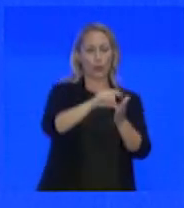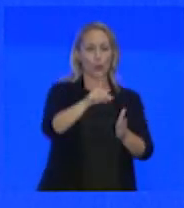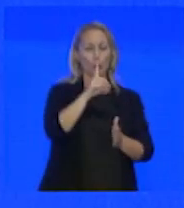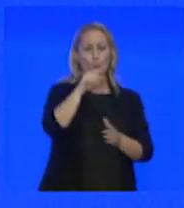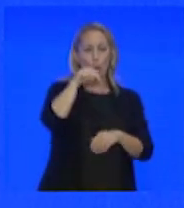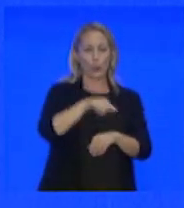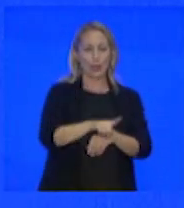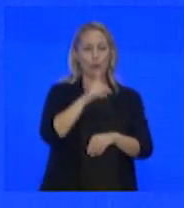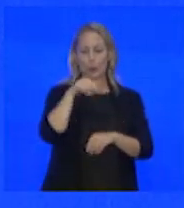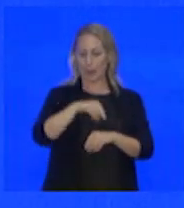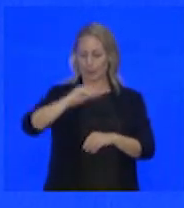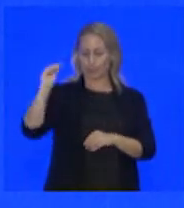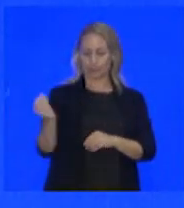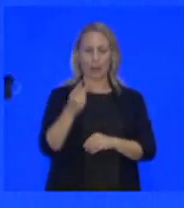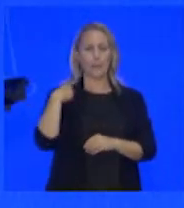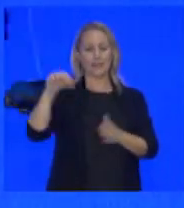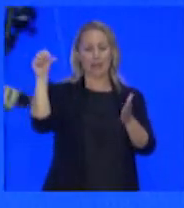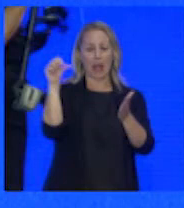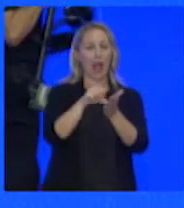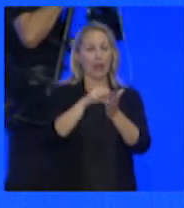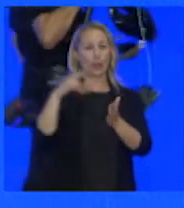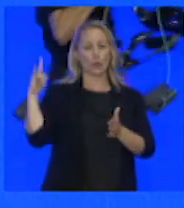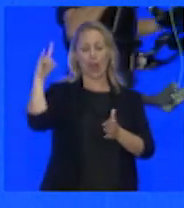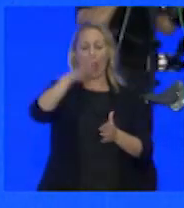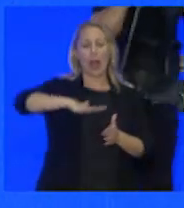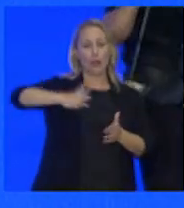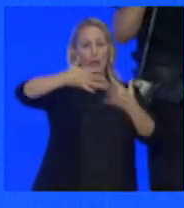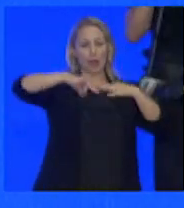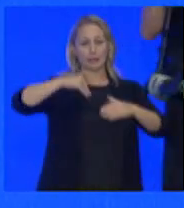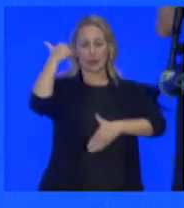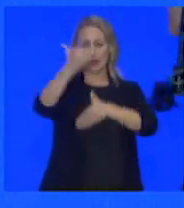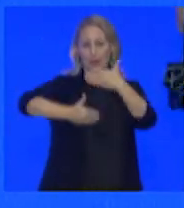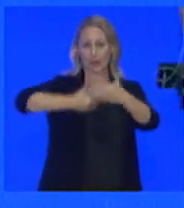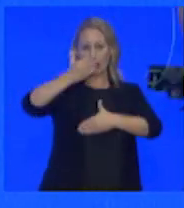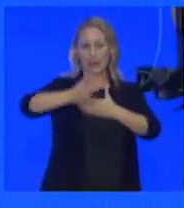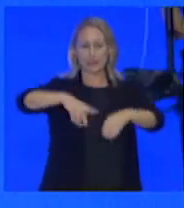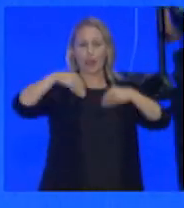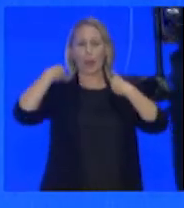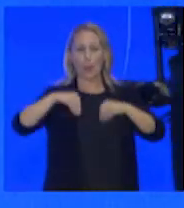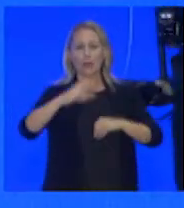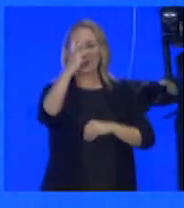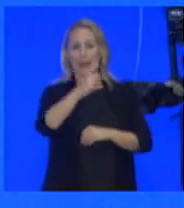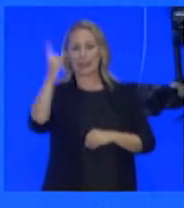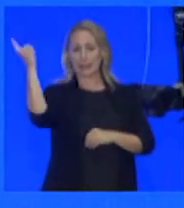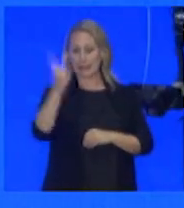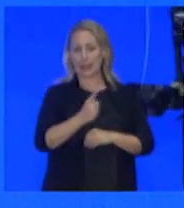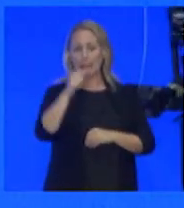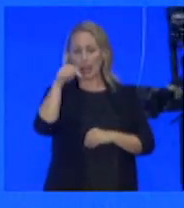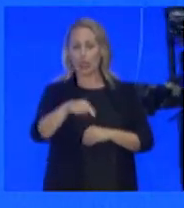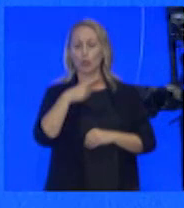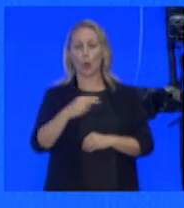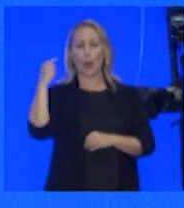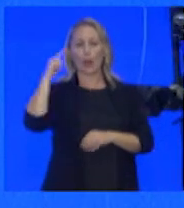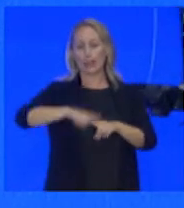τελευταίο, μάλιστα, είναι ζήτημα ημερών να ξεκινήσει η διαδικασία πώλησης του 30% που κατέχει το ελληνικό